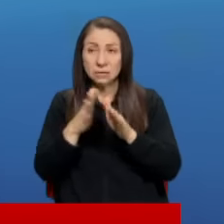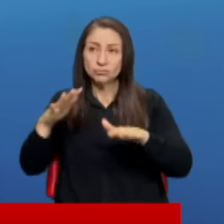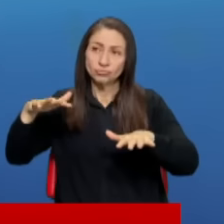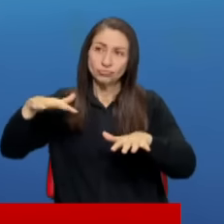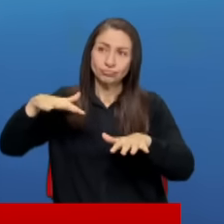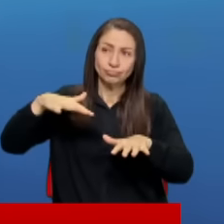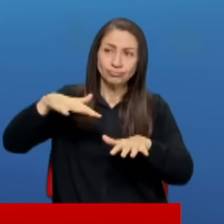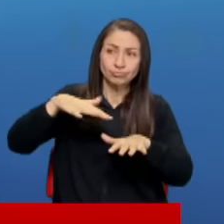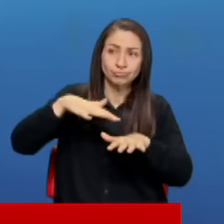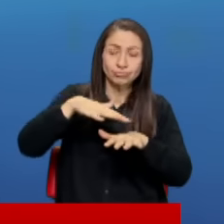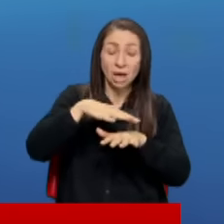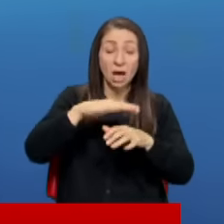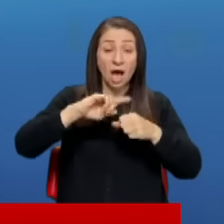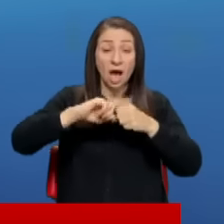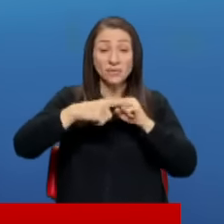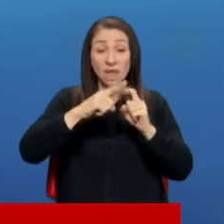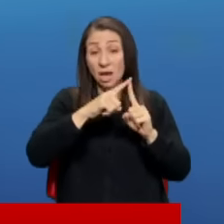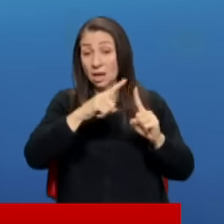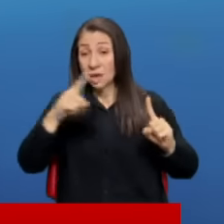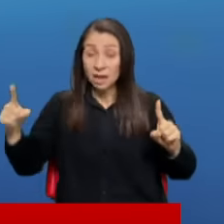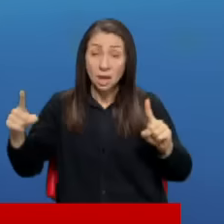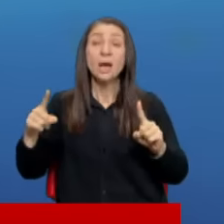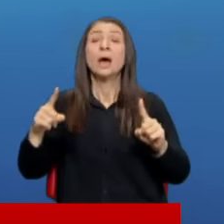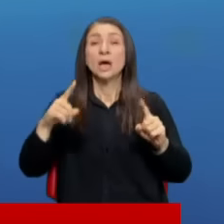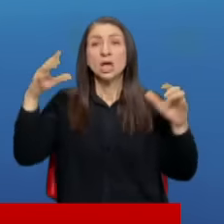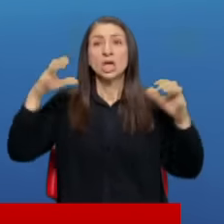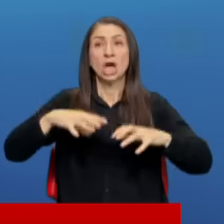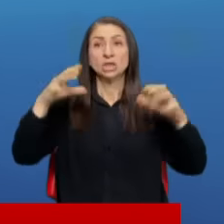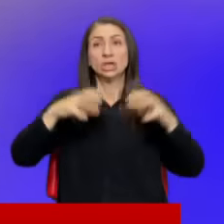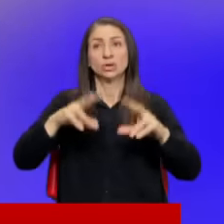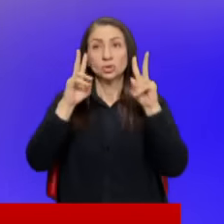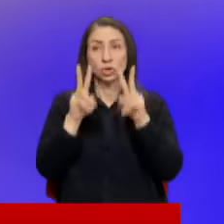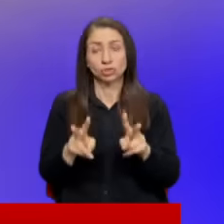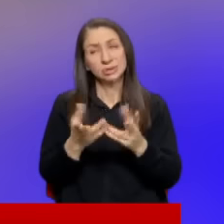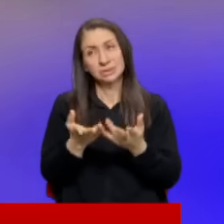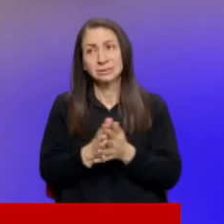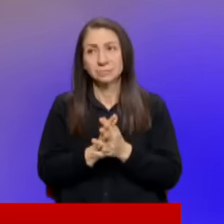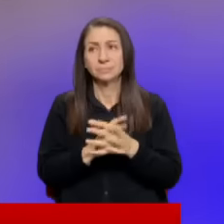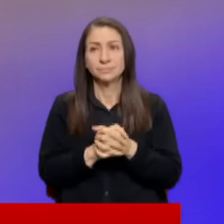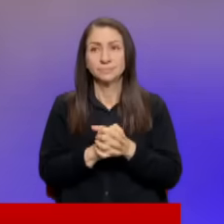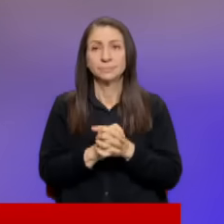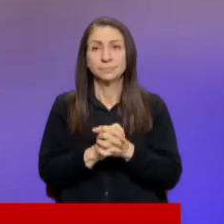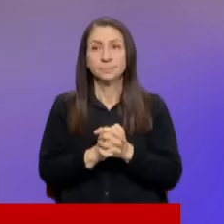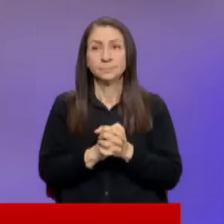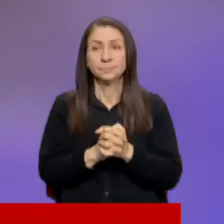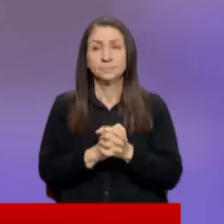kadar sokulacak ve hafta boyunca ülkemiz genelinde yağışları göreceğiz.